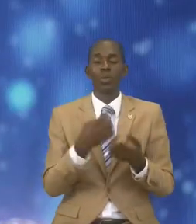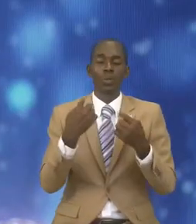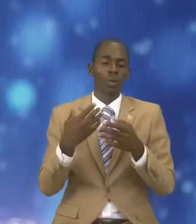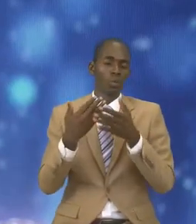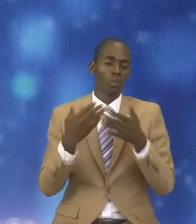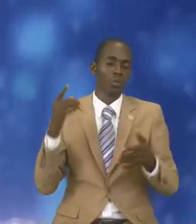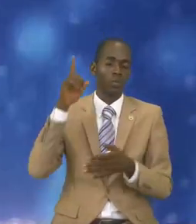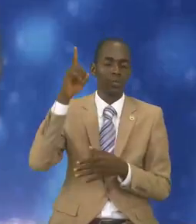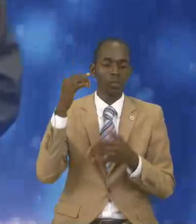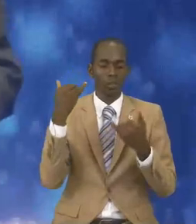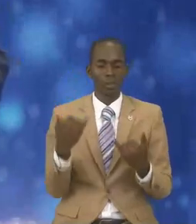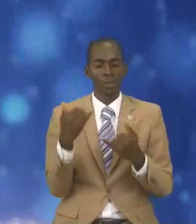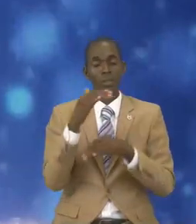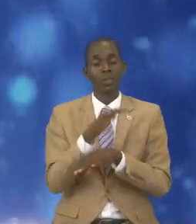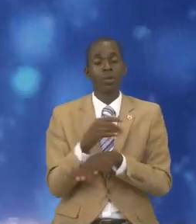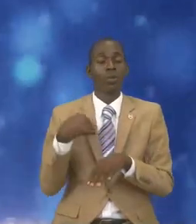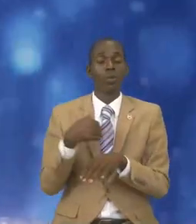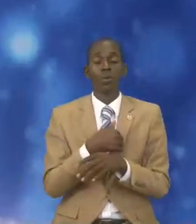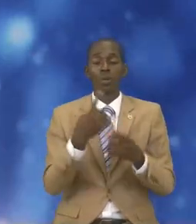devant toi en ce moment,